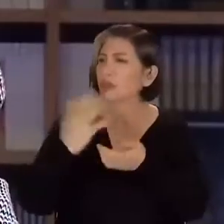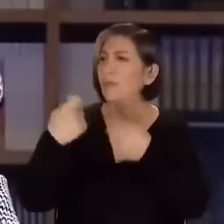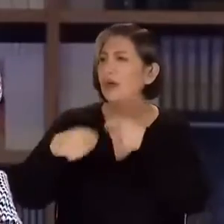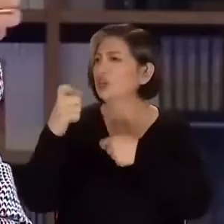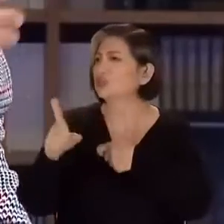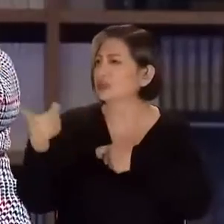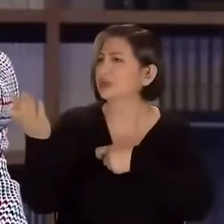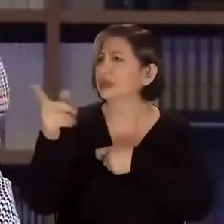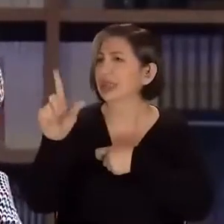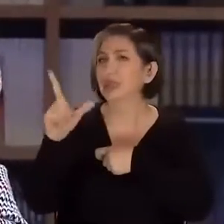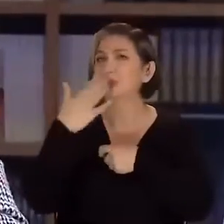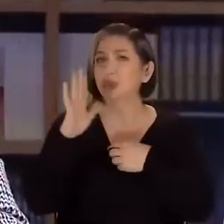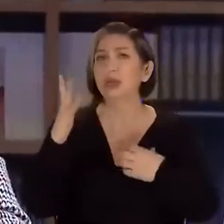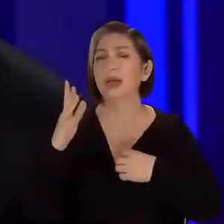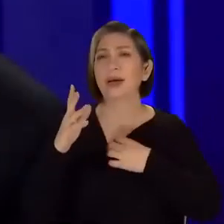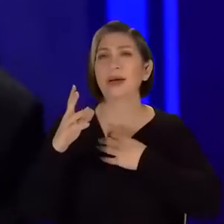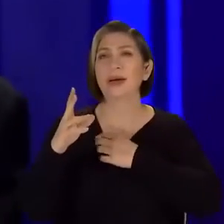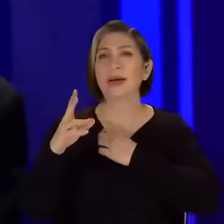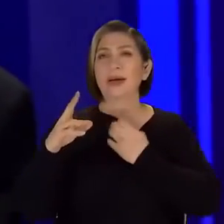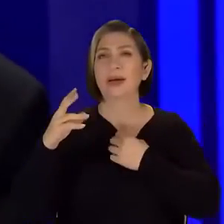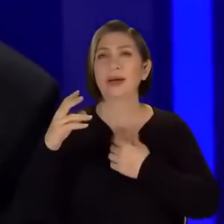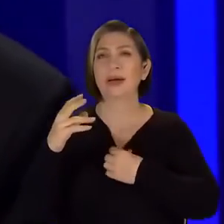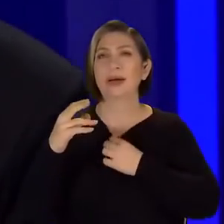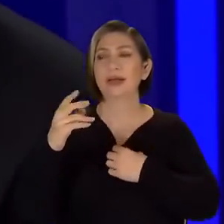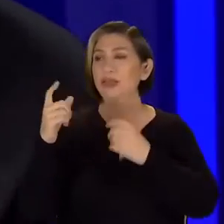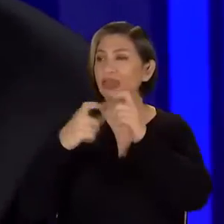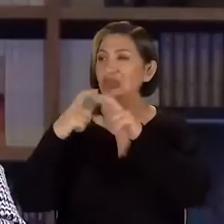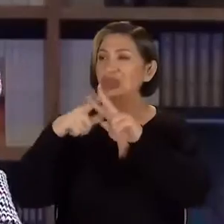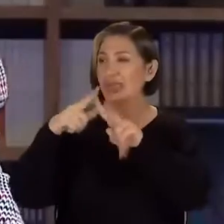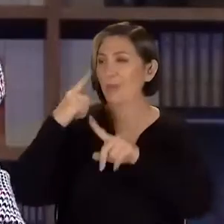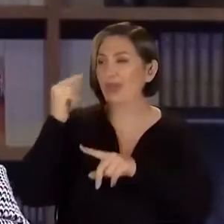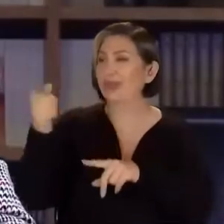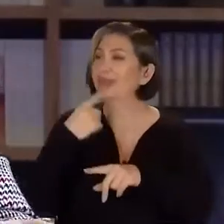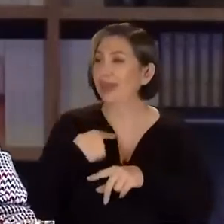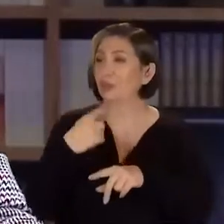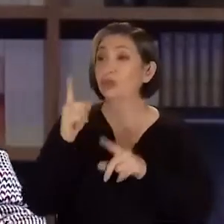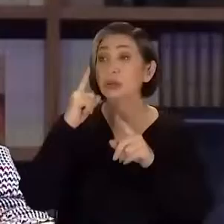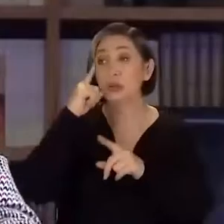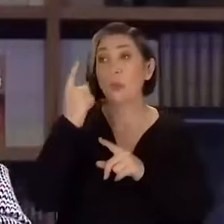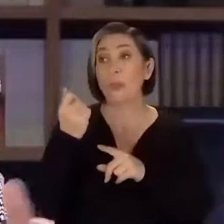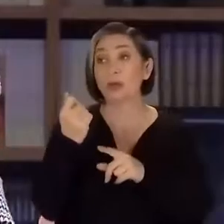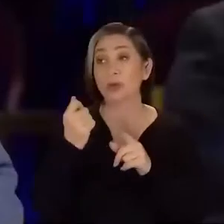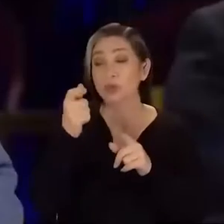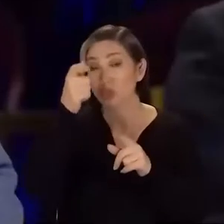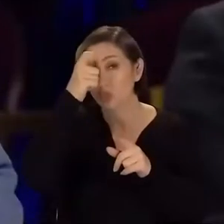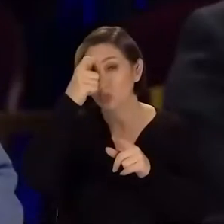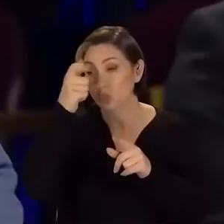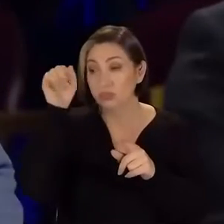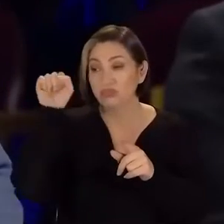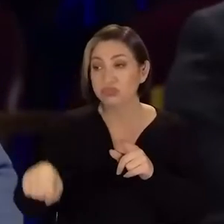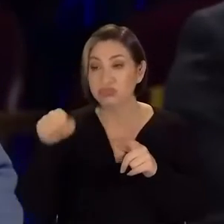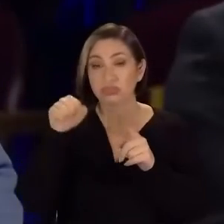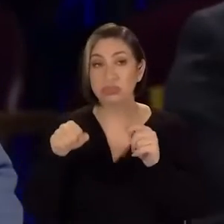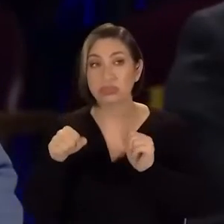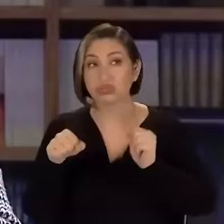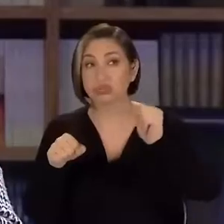dostumuz varsa, daha doğrusu senin ihtiyacın yoksa. Şant Bey gibi bir tanıdığımız varsa. Mesela Şant Bey der ki ya bu Japon yeni Türk lirası karşısında acayip güzel artıyor.